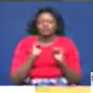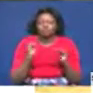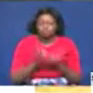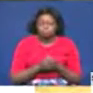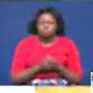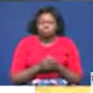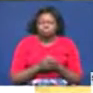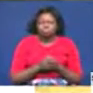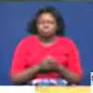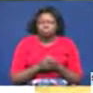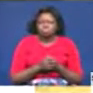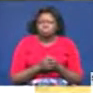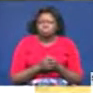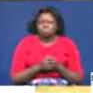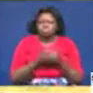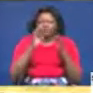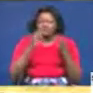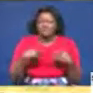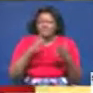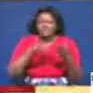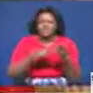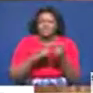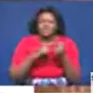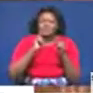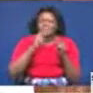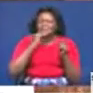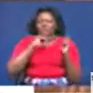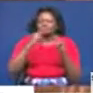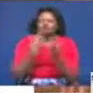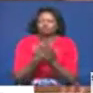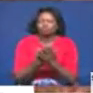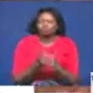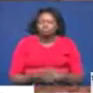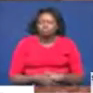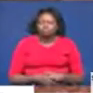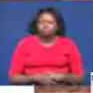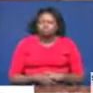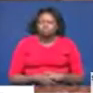vijana wamefanya. Na hata kama kungekuwa na makosa, mtu anafaa kupelekwa kotini. Na sio kware. Darubini.